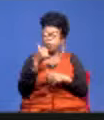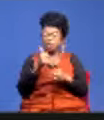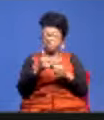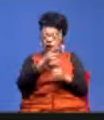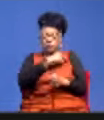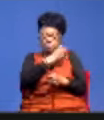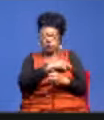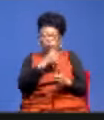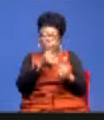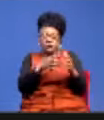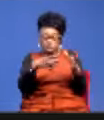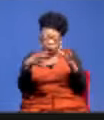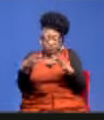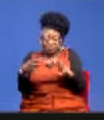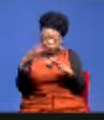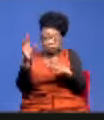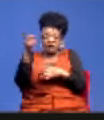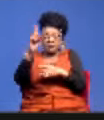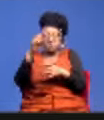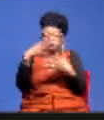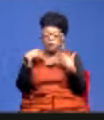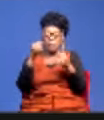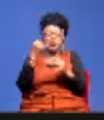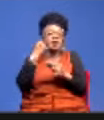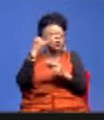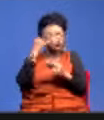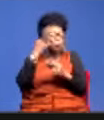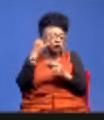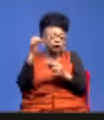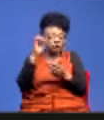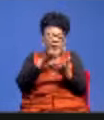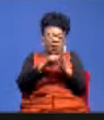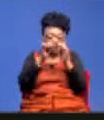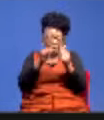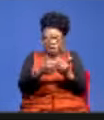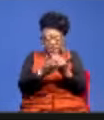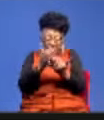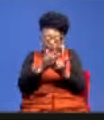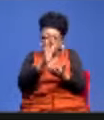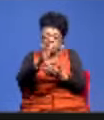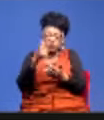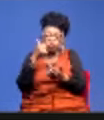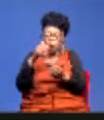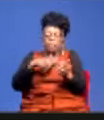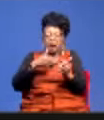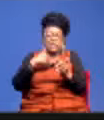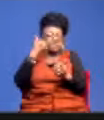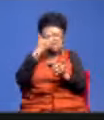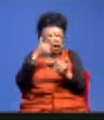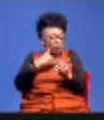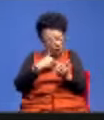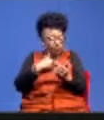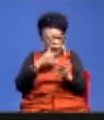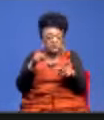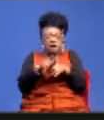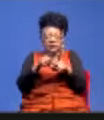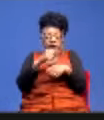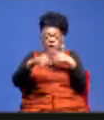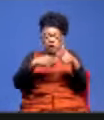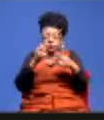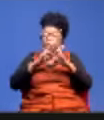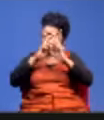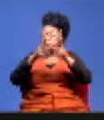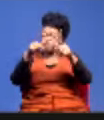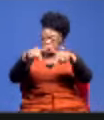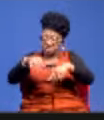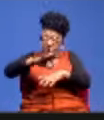zimetengwa na idara ya afya hapa Nakuru ya kuhudumia wagonjwa wa mpox. Wapo visa hivyo vitaendelea kuripotiwa katika kaunti hii, huku